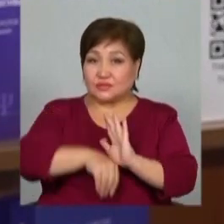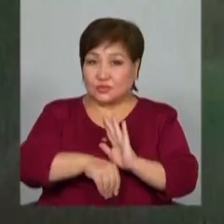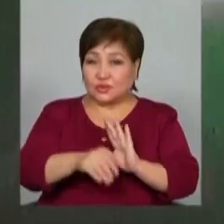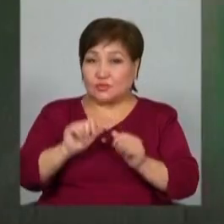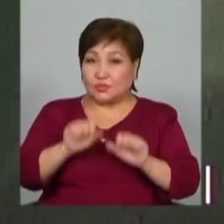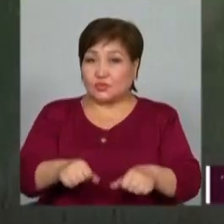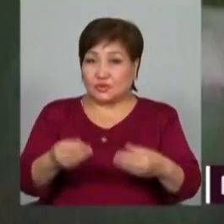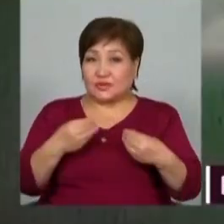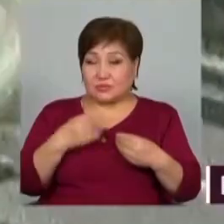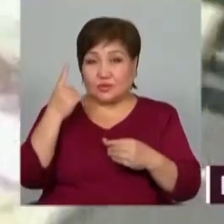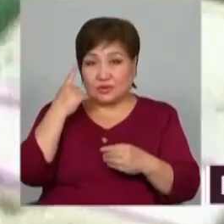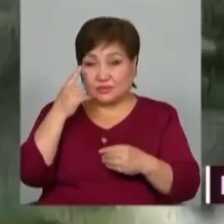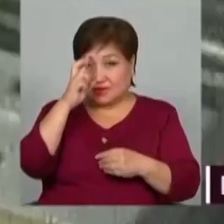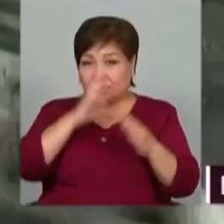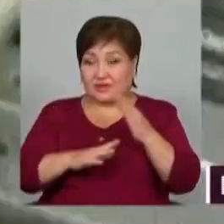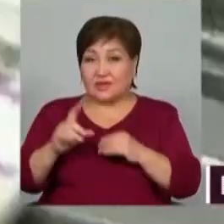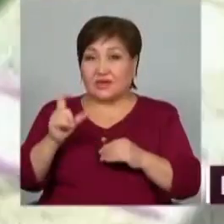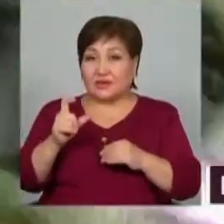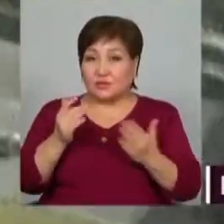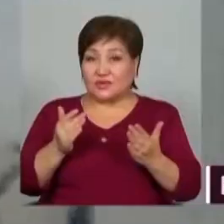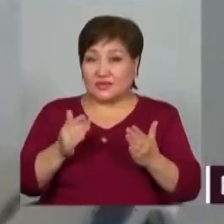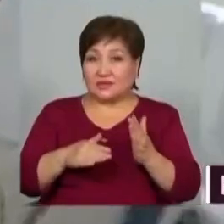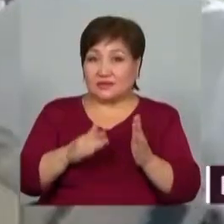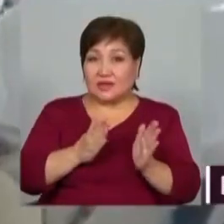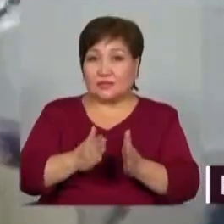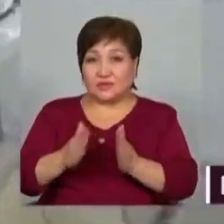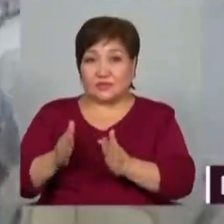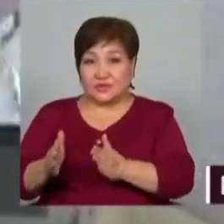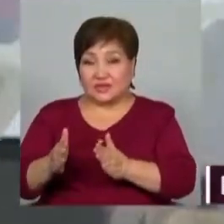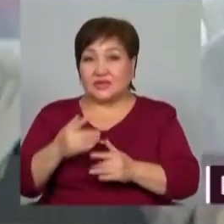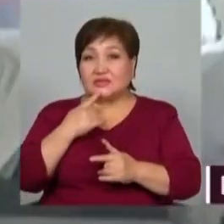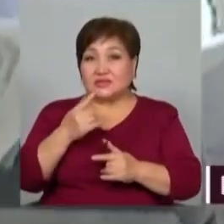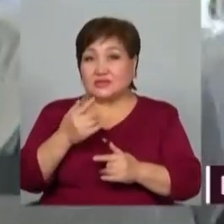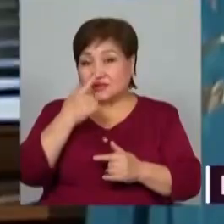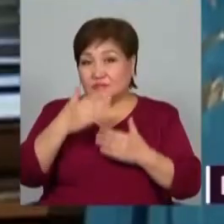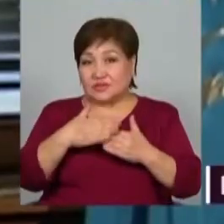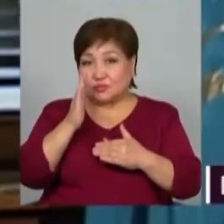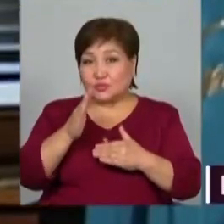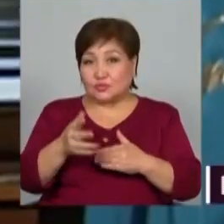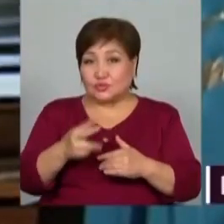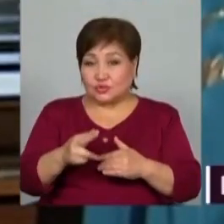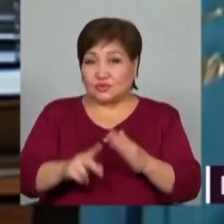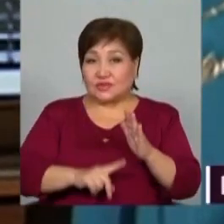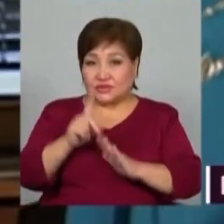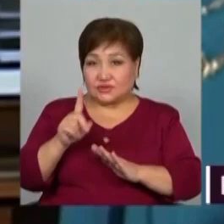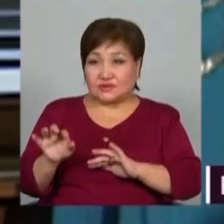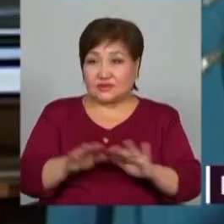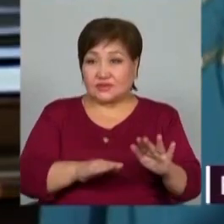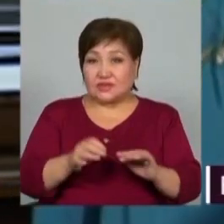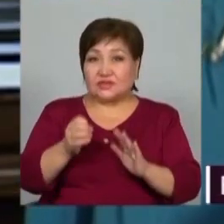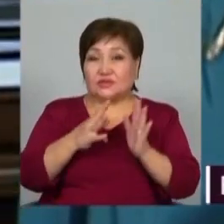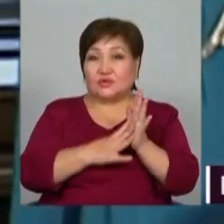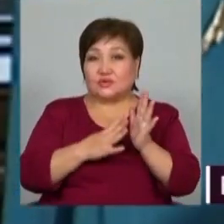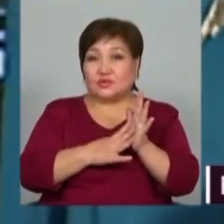деп ойлаймын. Ел экономикасы енді ғана қалыптасып келе жатқанда жарқын болашақ үшін жасалған қадам 1993 жылдың